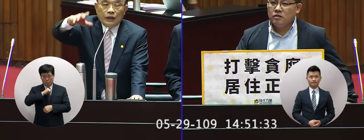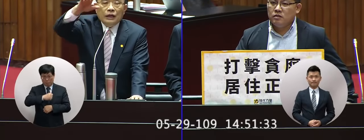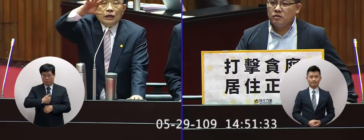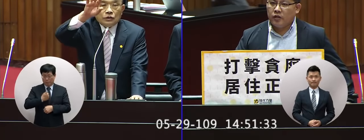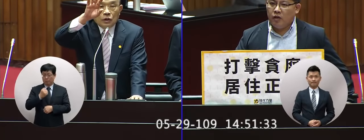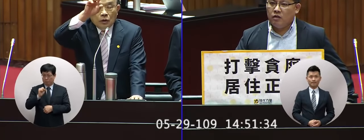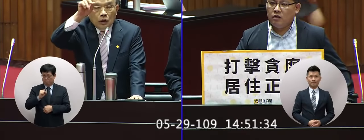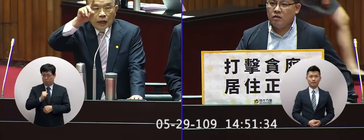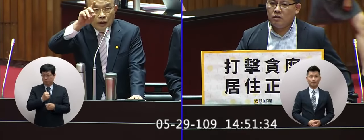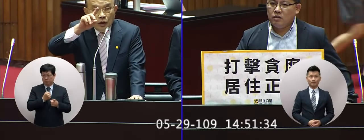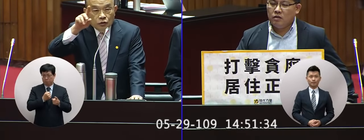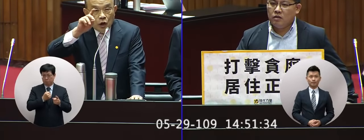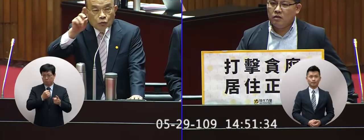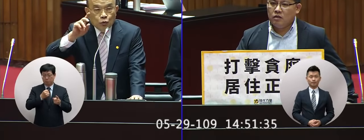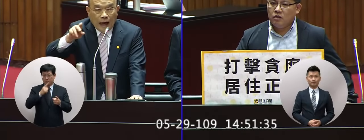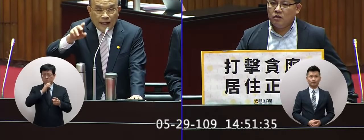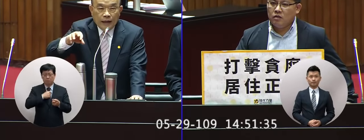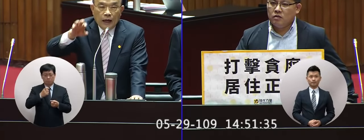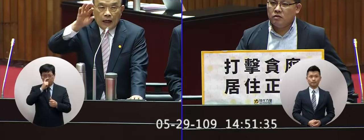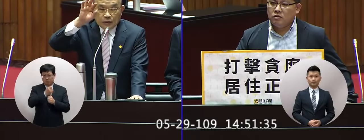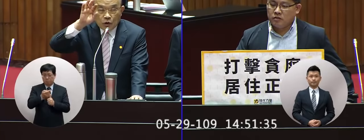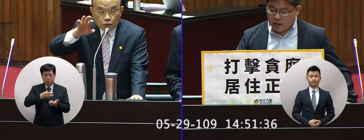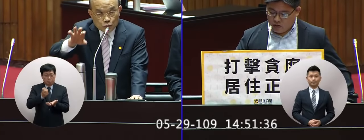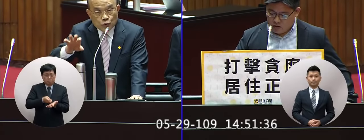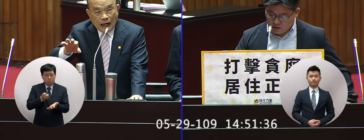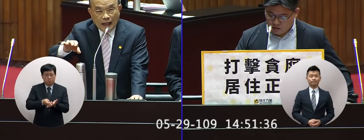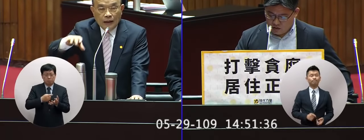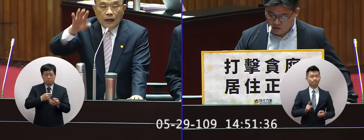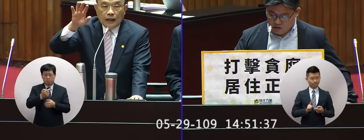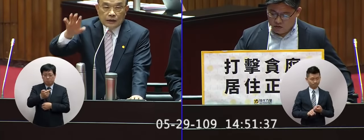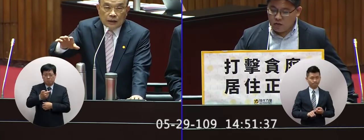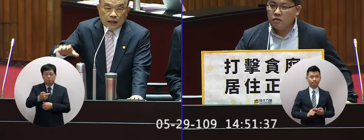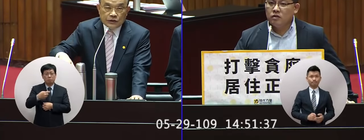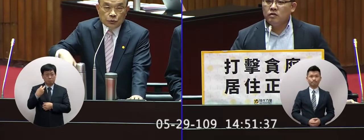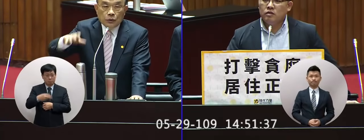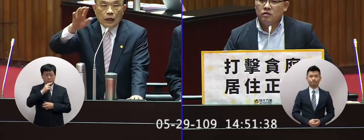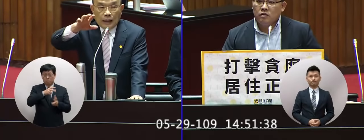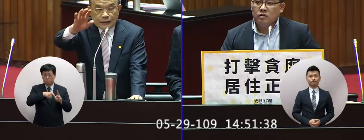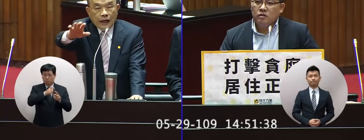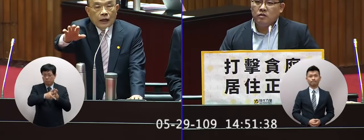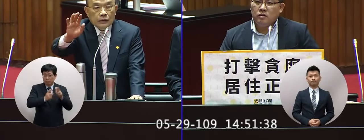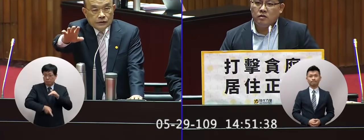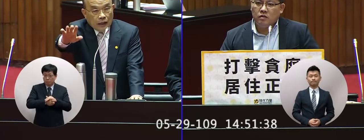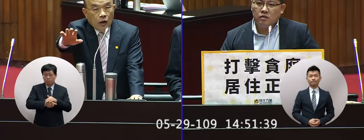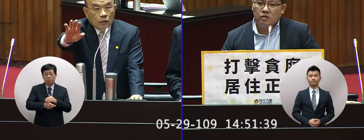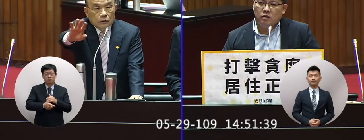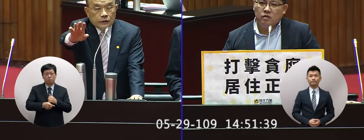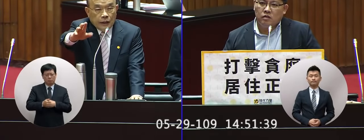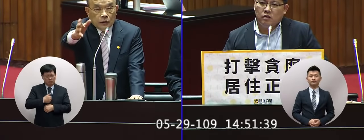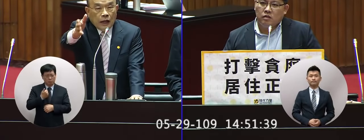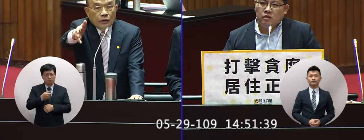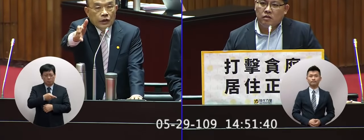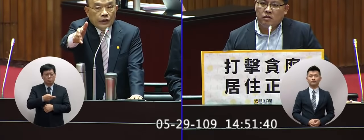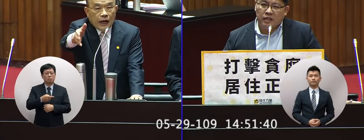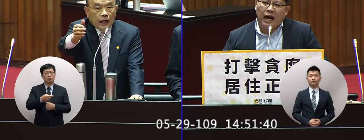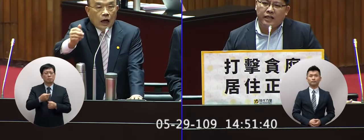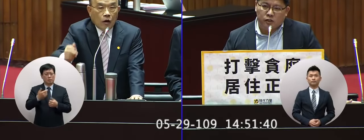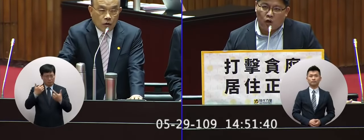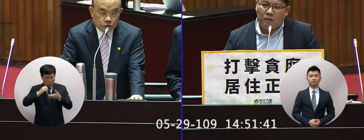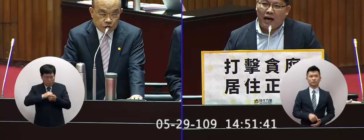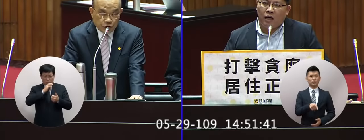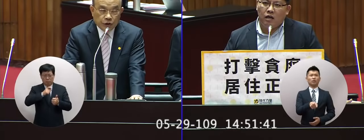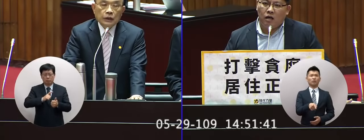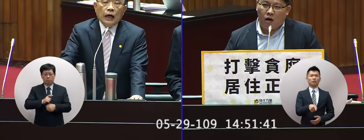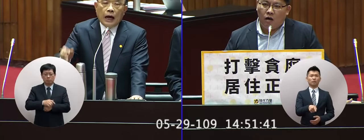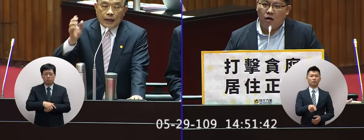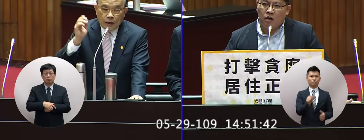容这个或者严重污染啊，重度污染啊，这个工厂啊，这是来讲，这都咱一定 要去